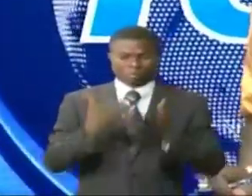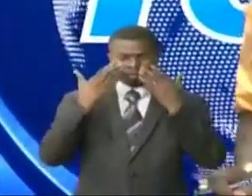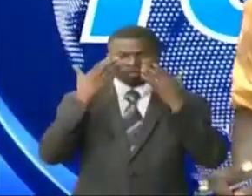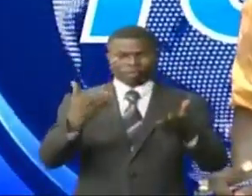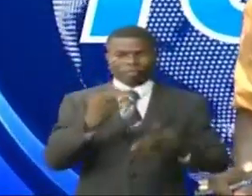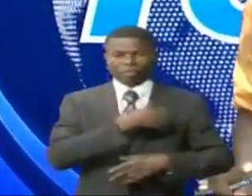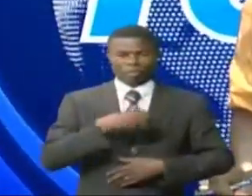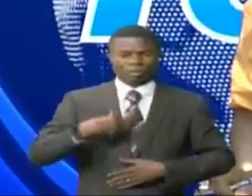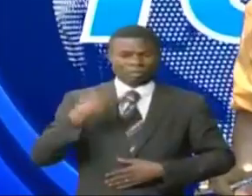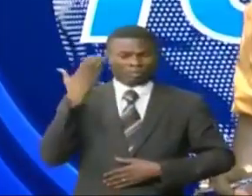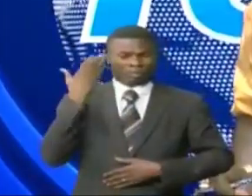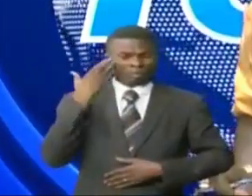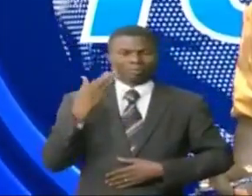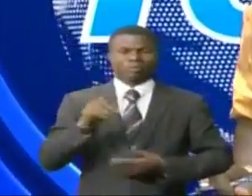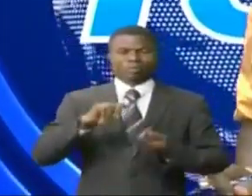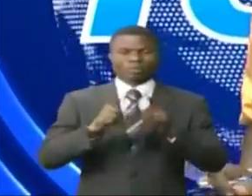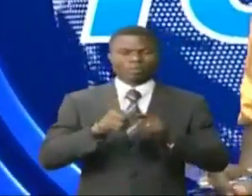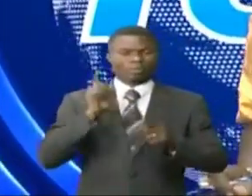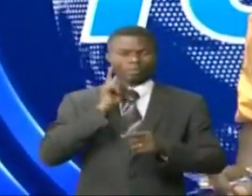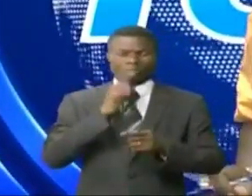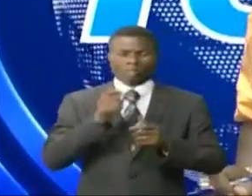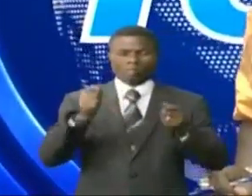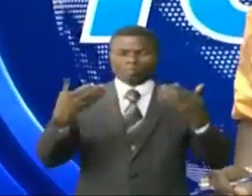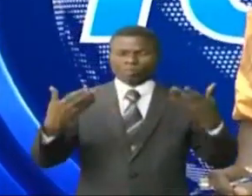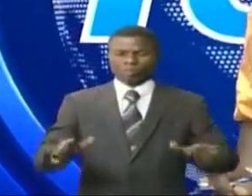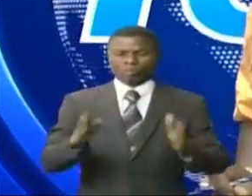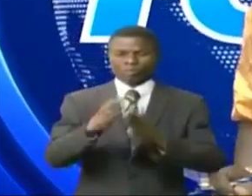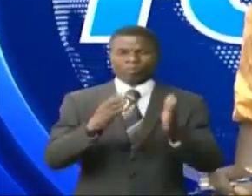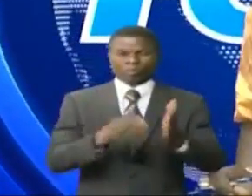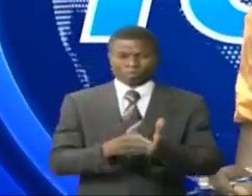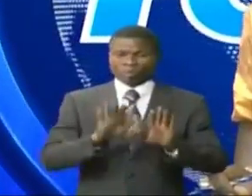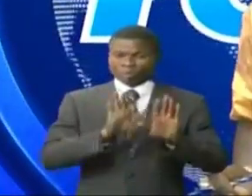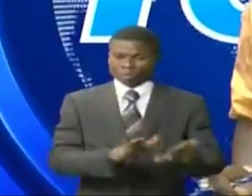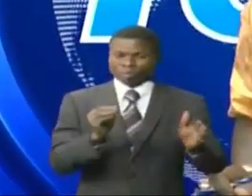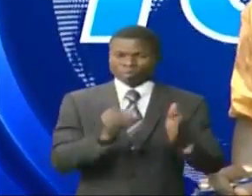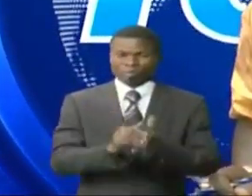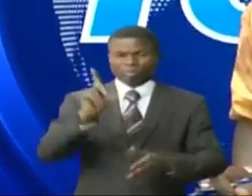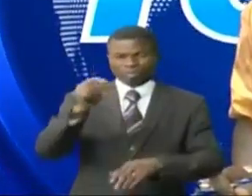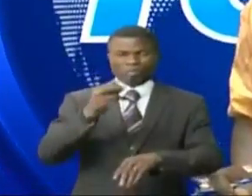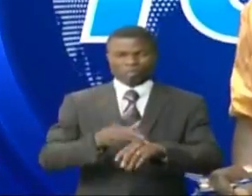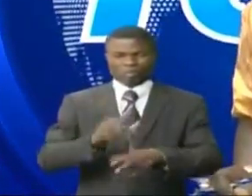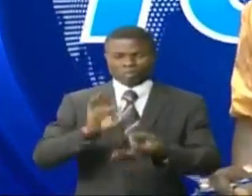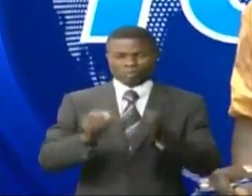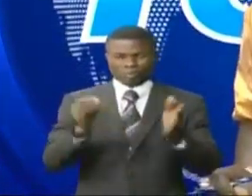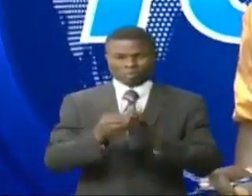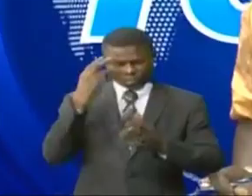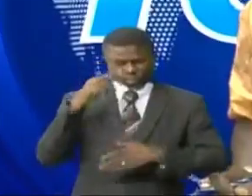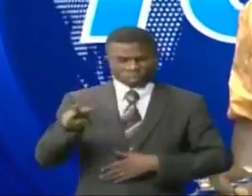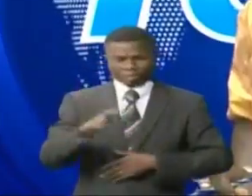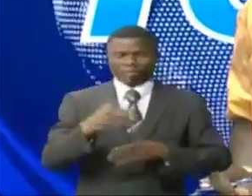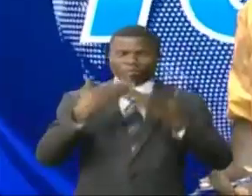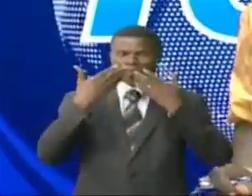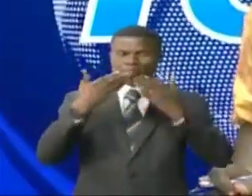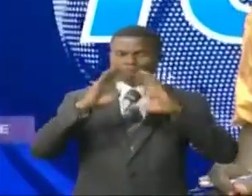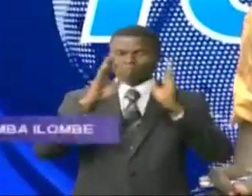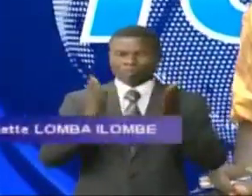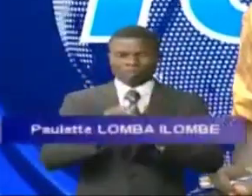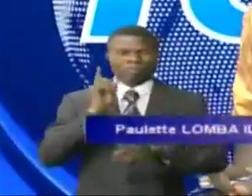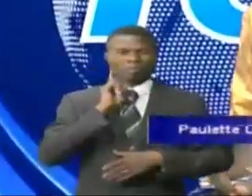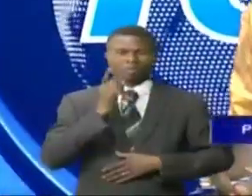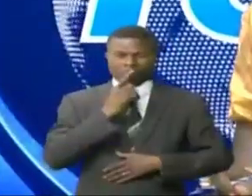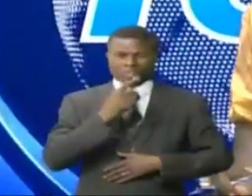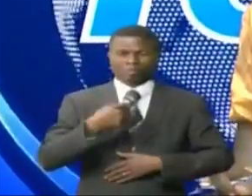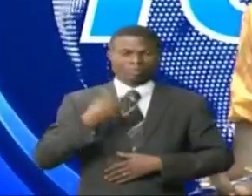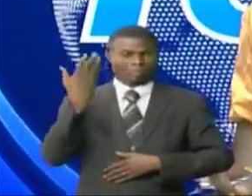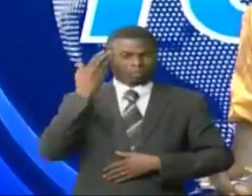Voilà, madame, messieurs, c'est la fin de ce journal. Merci de l'attention que vous lui avez accordée de partout à travers le monde. Retrouvez